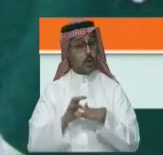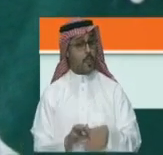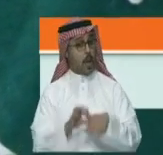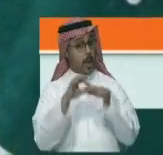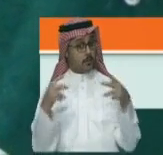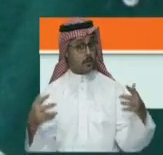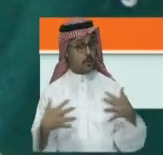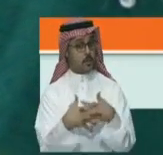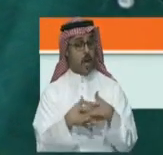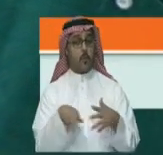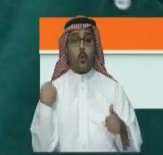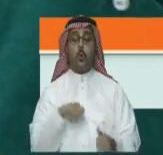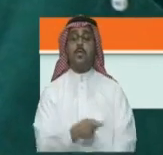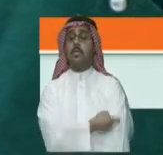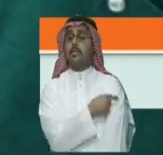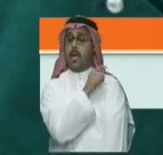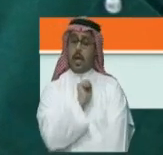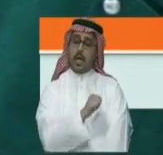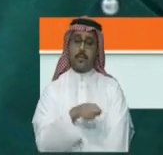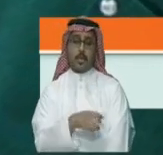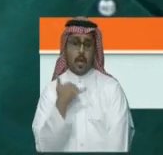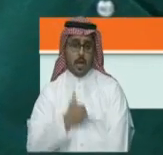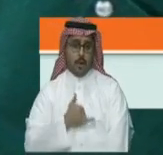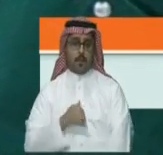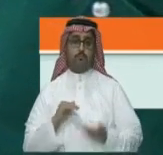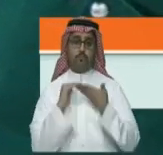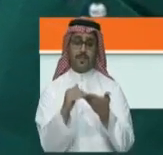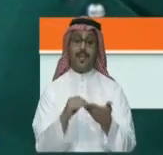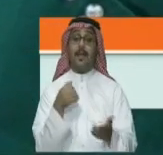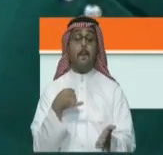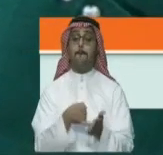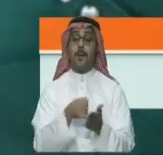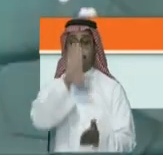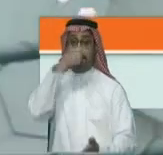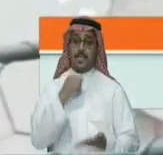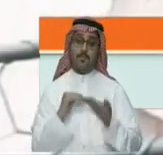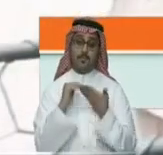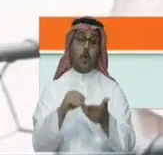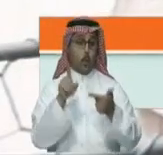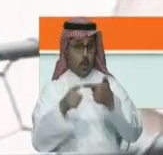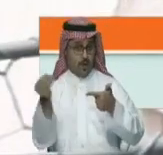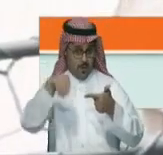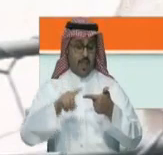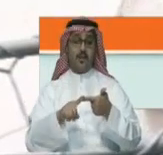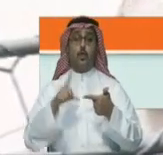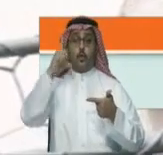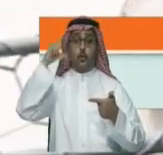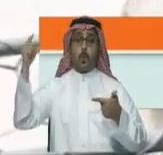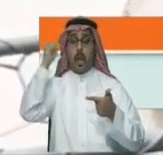الصحية بالتعاون مع وزارة الصحة والسكان اليمنية. كما ساعد المركز في إجلاء 143